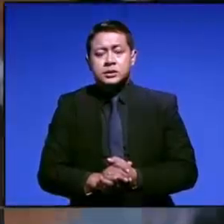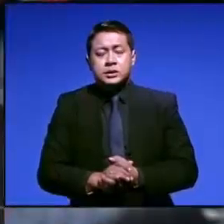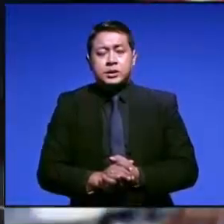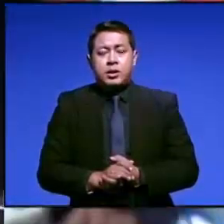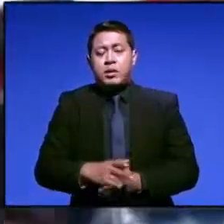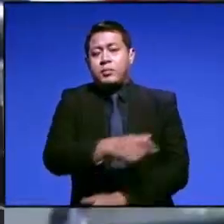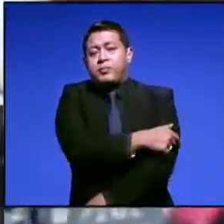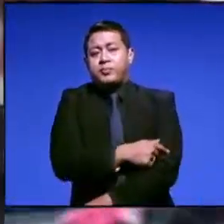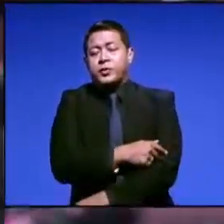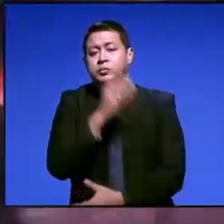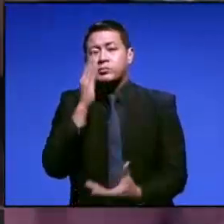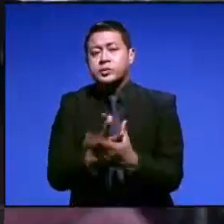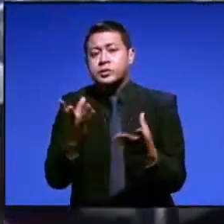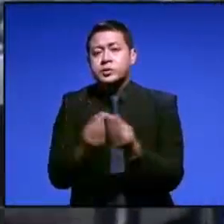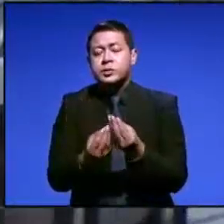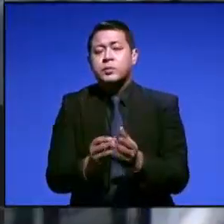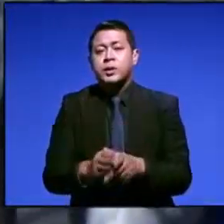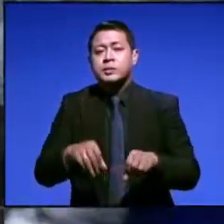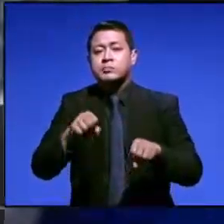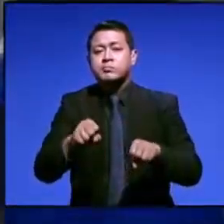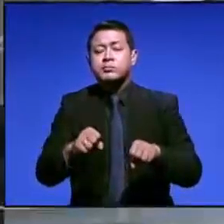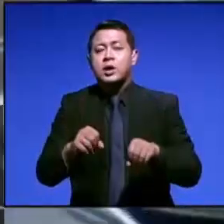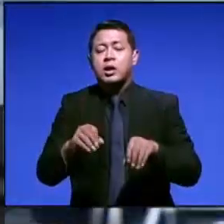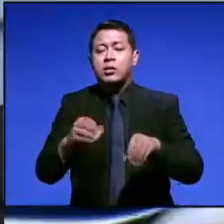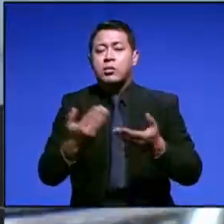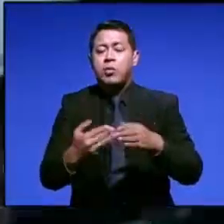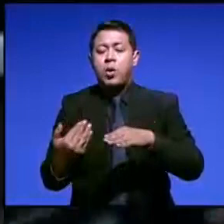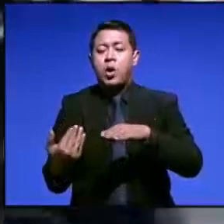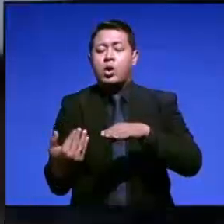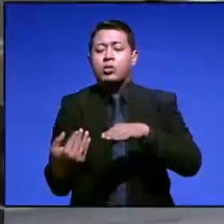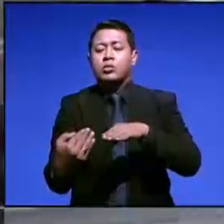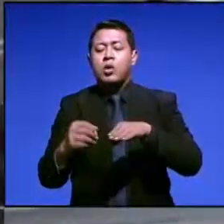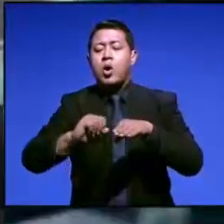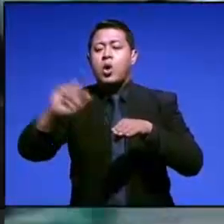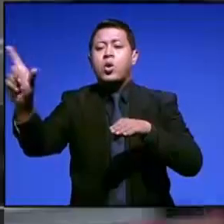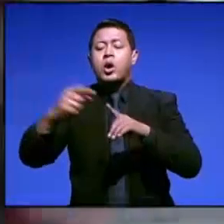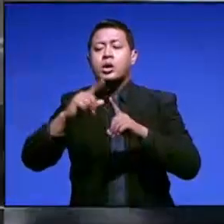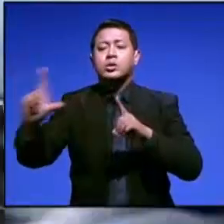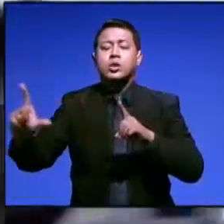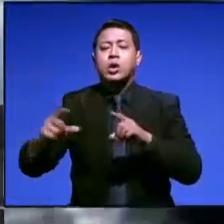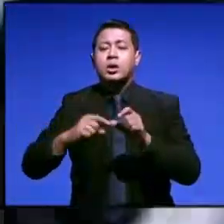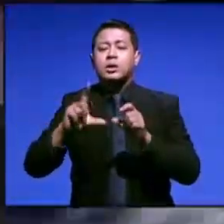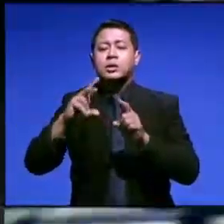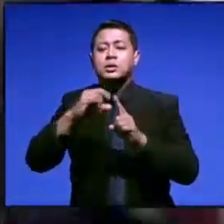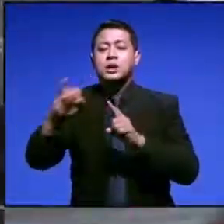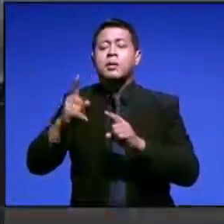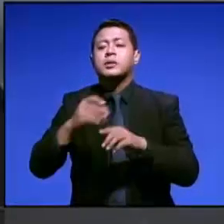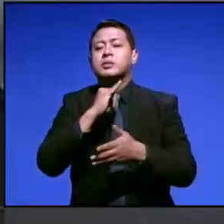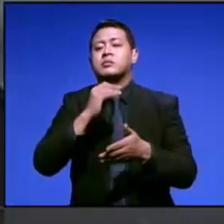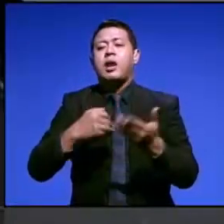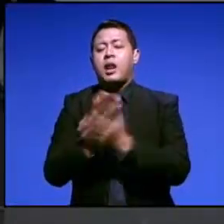Selain itu, petugas juga menghentikan sejumlah kendaraan yang keluar dari tol dalam kota kawasan Slipi karena melanggar ganjil